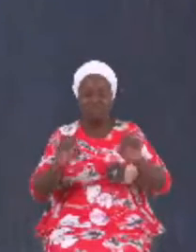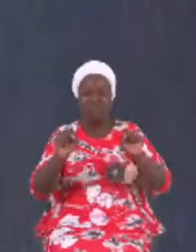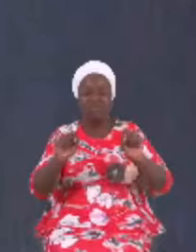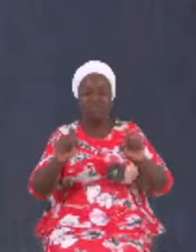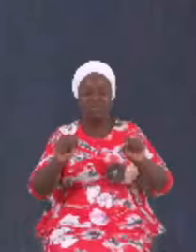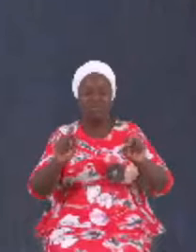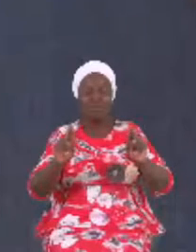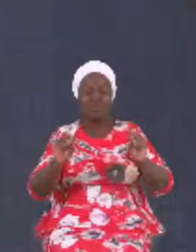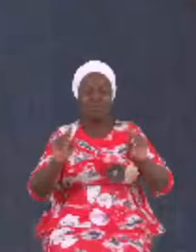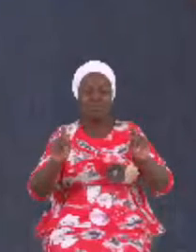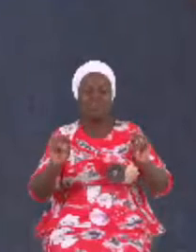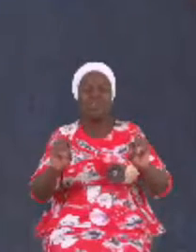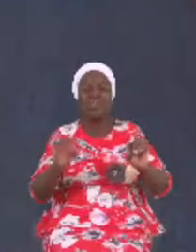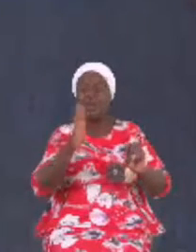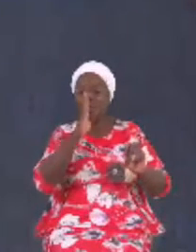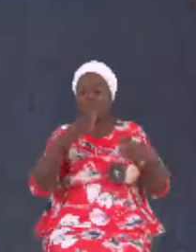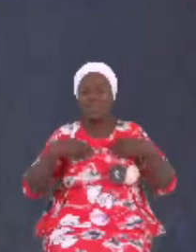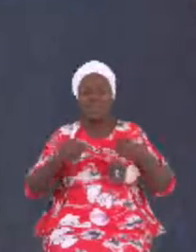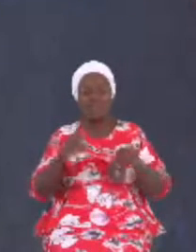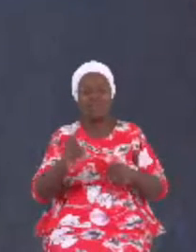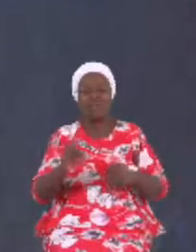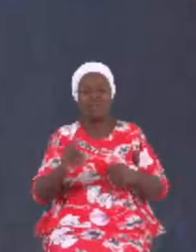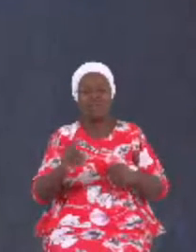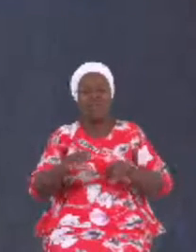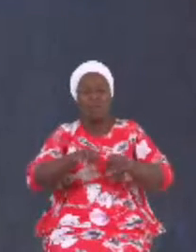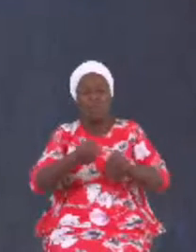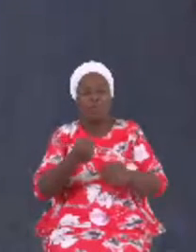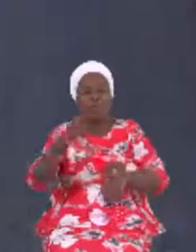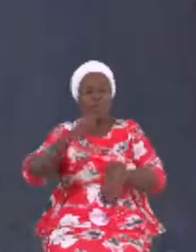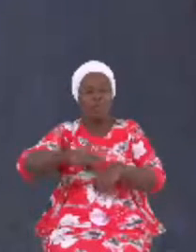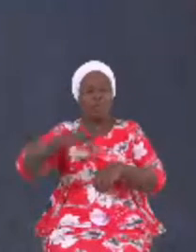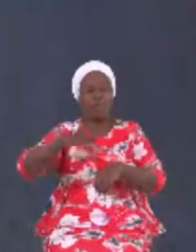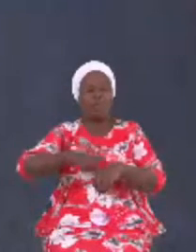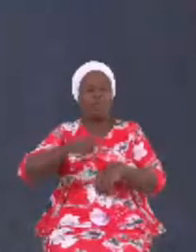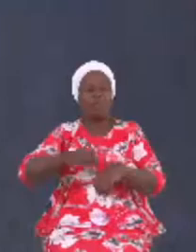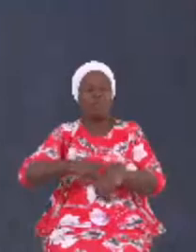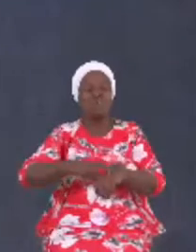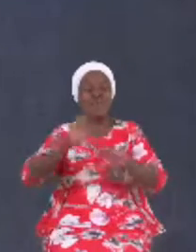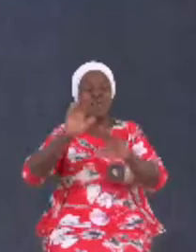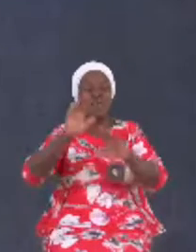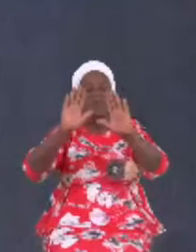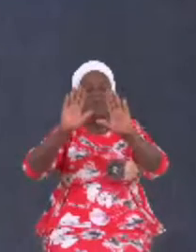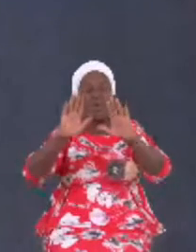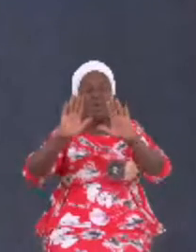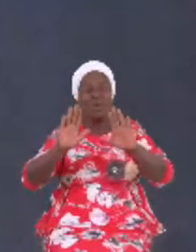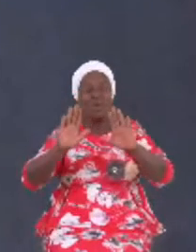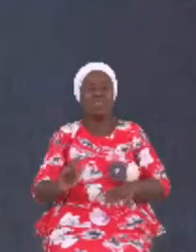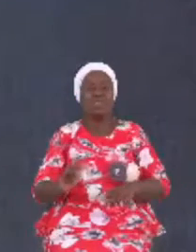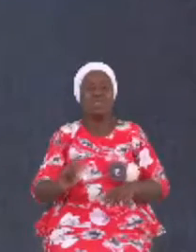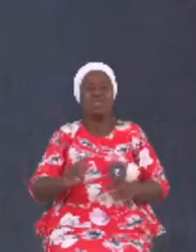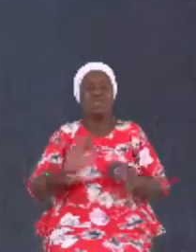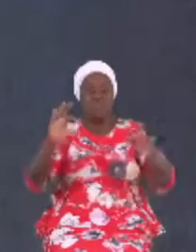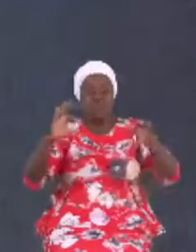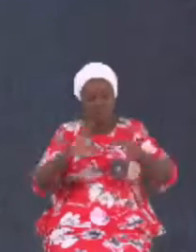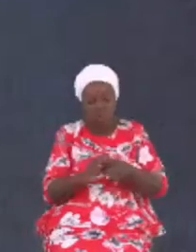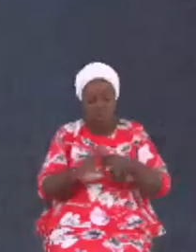AVC, soyez guéris. Les os brisés, fracturés, miraculeusement, soyez soudés